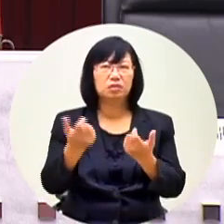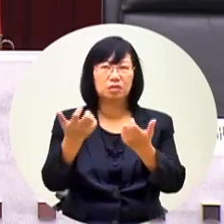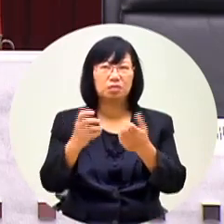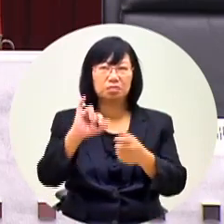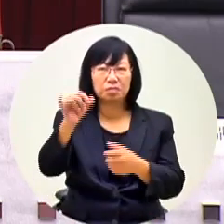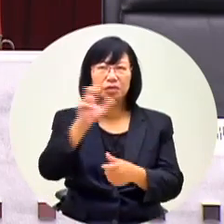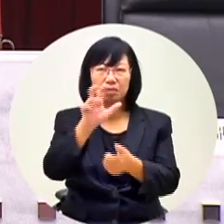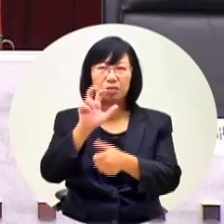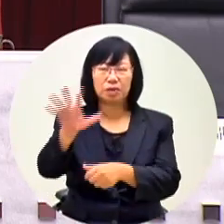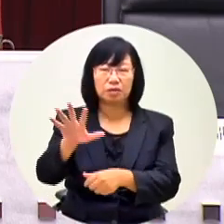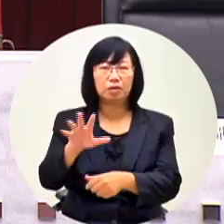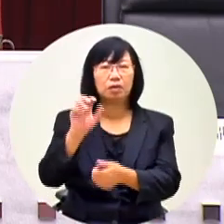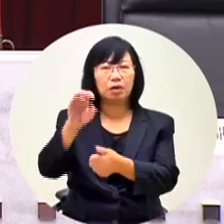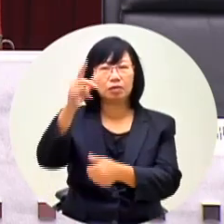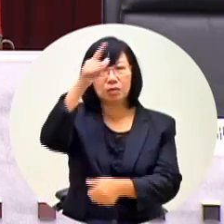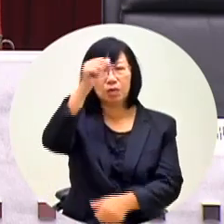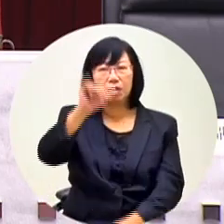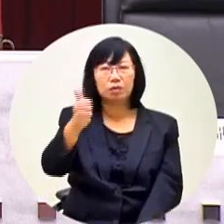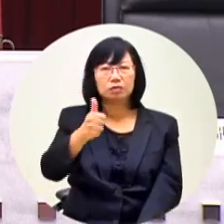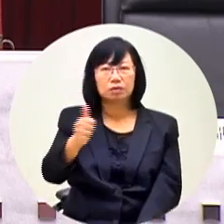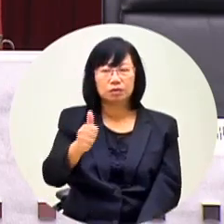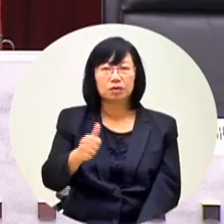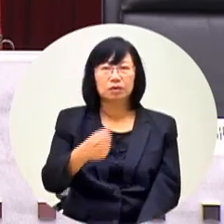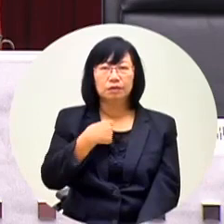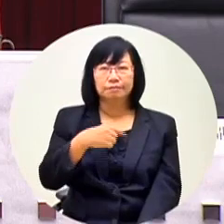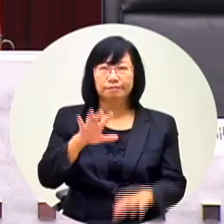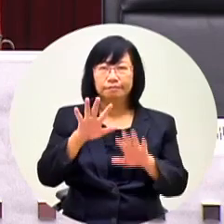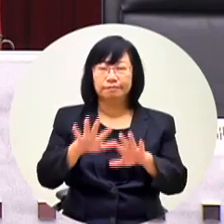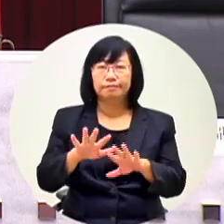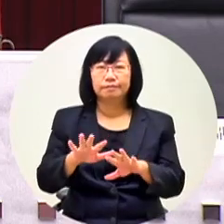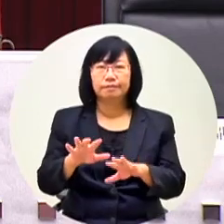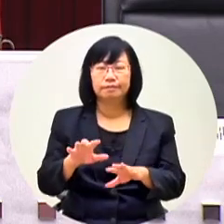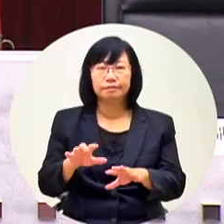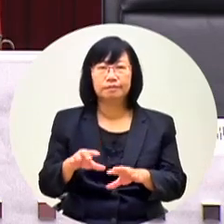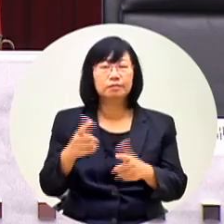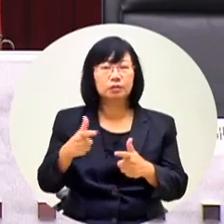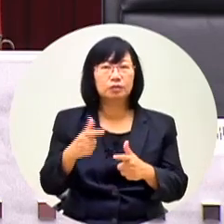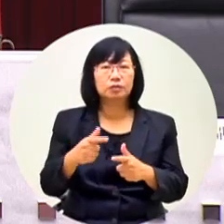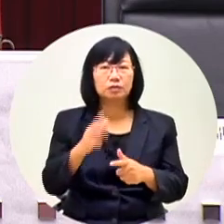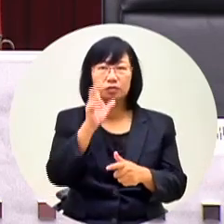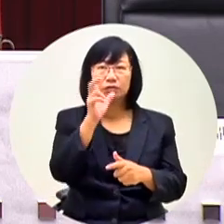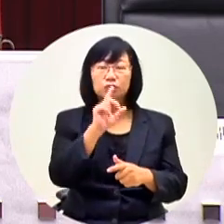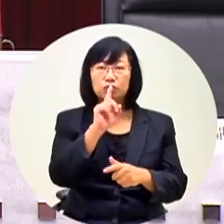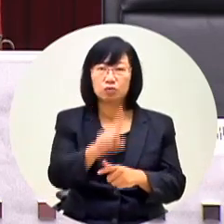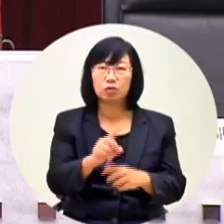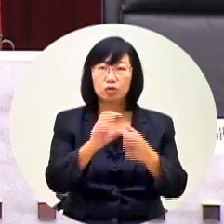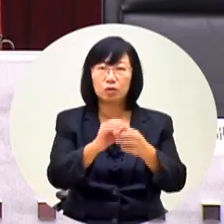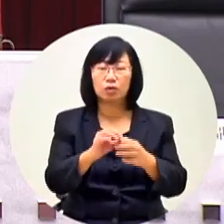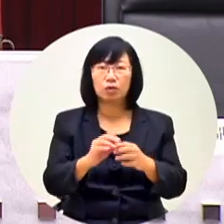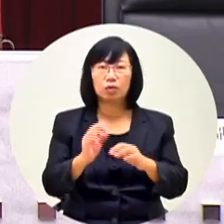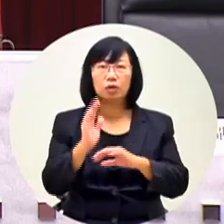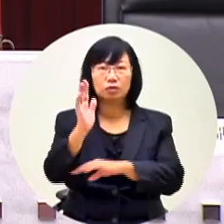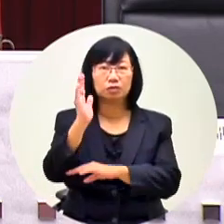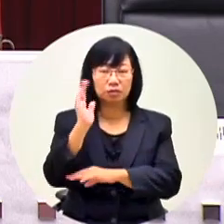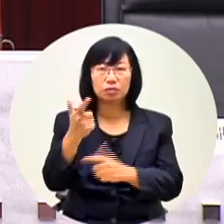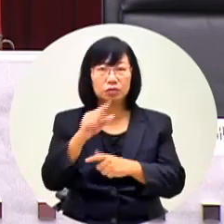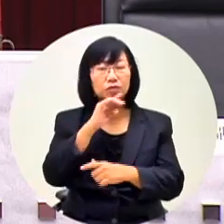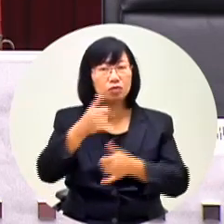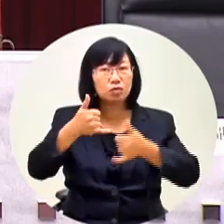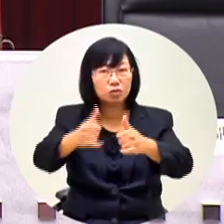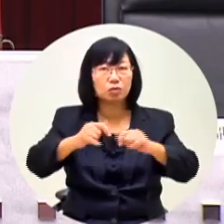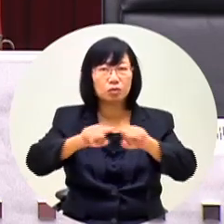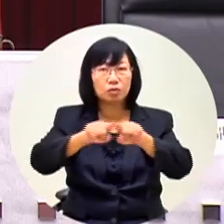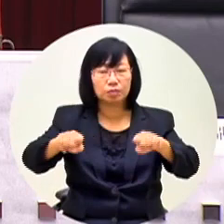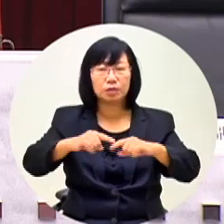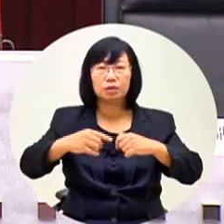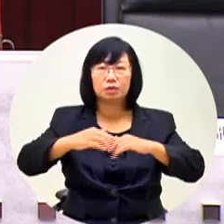我啊，黄议员，我你正听我即摆毋是咧阿市政府啦，我讲这通人学落的路平，啊，你为着